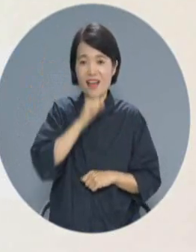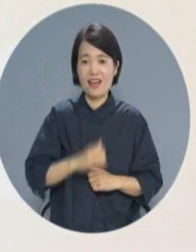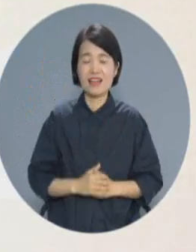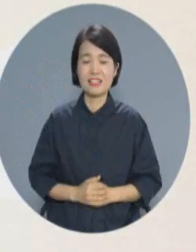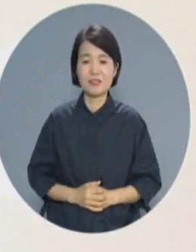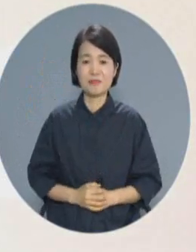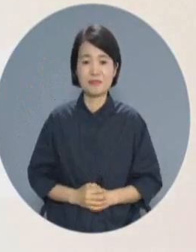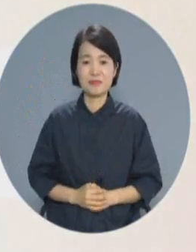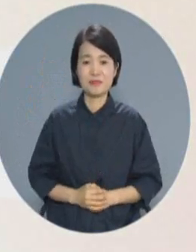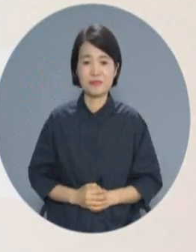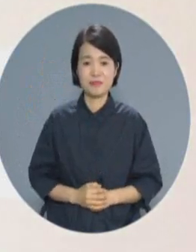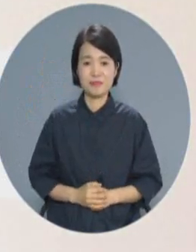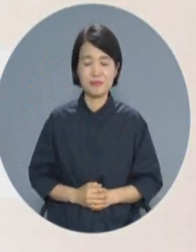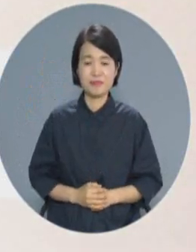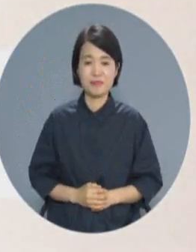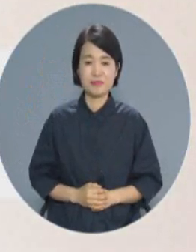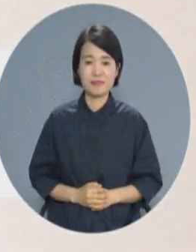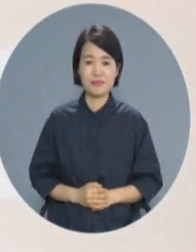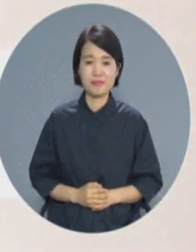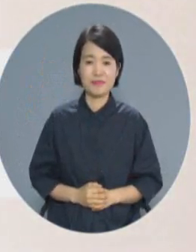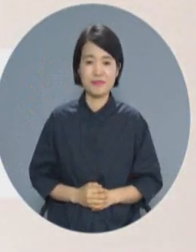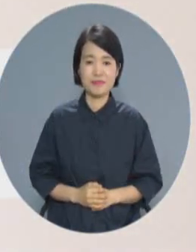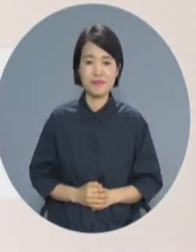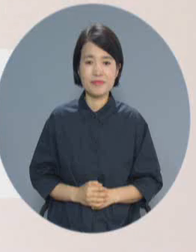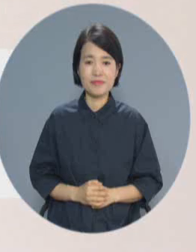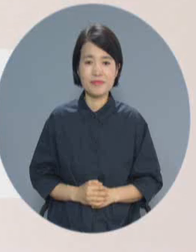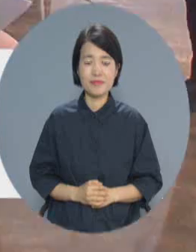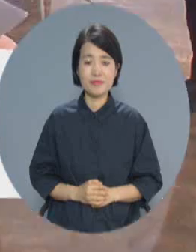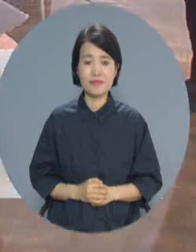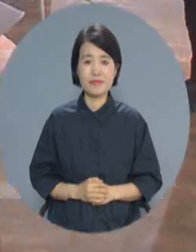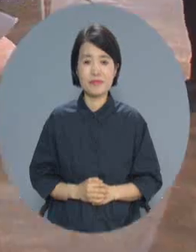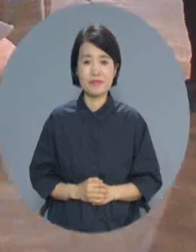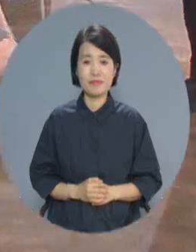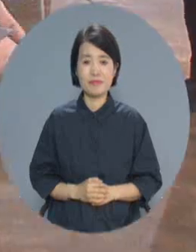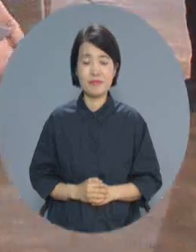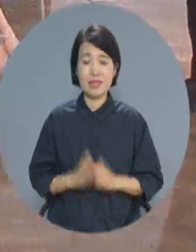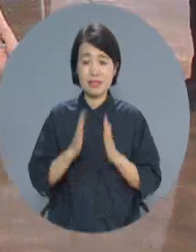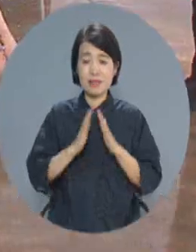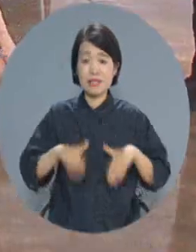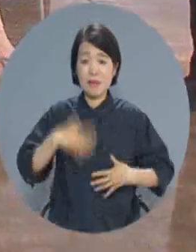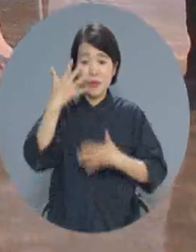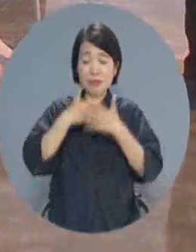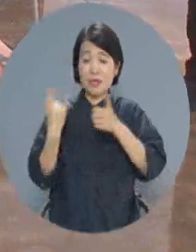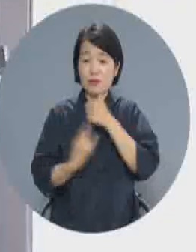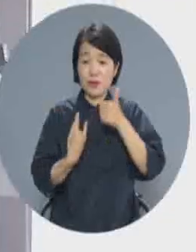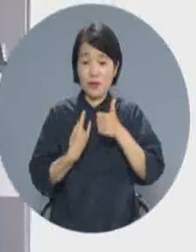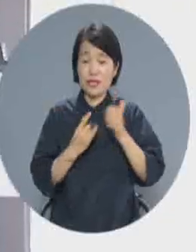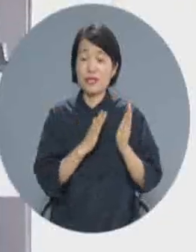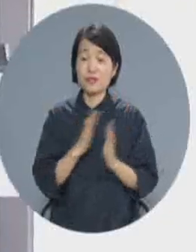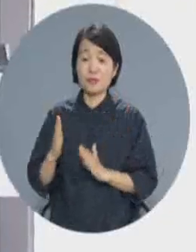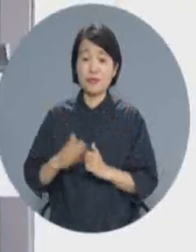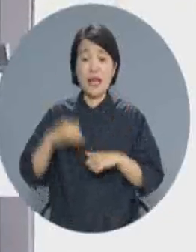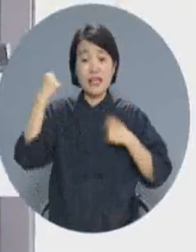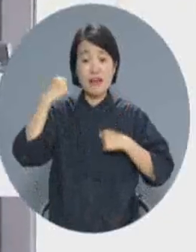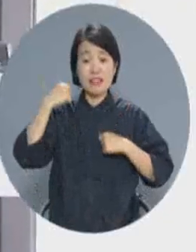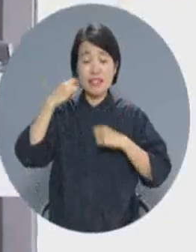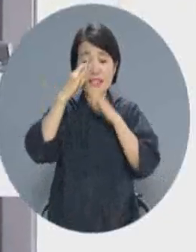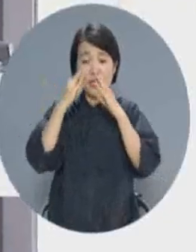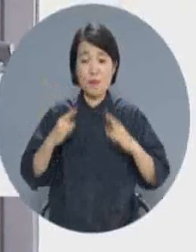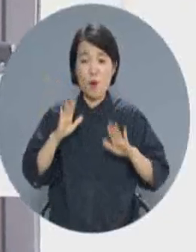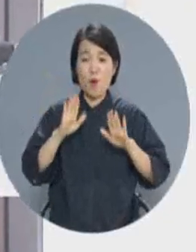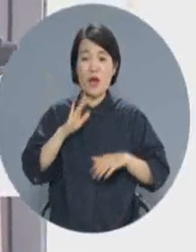생각보다 약간 재밌게 활동하고 있어서 좋아요. 전남 영상위원회가 마련한 연기 캠프는